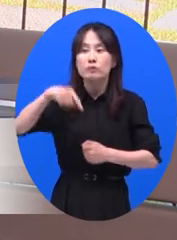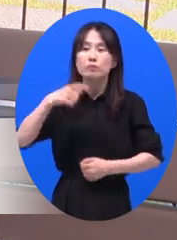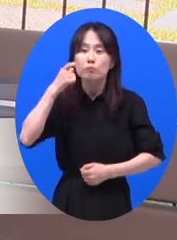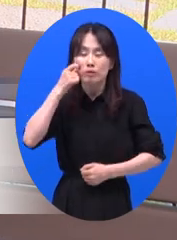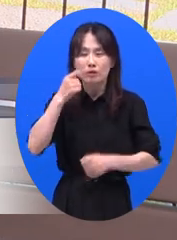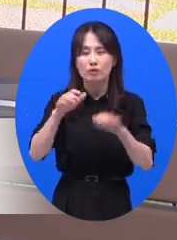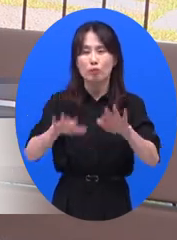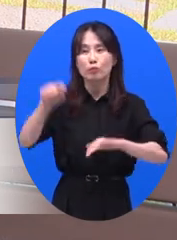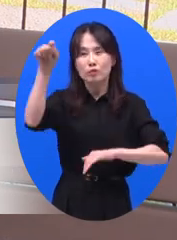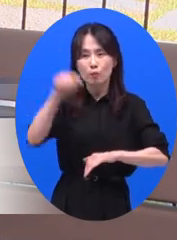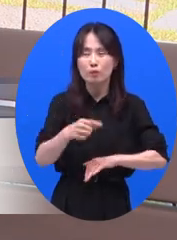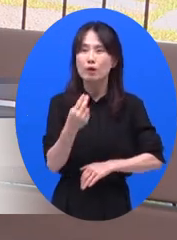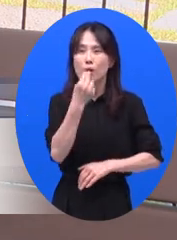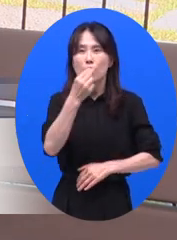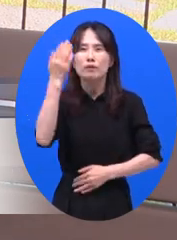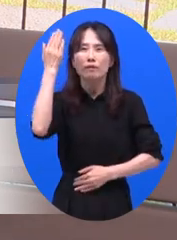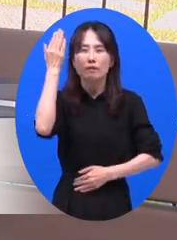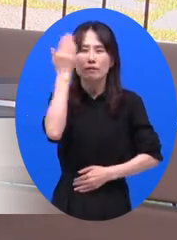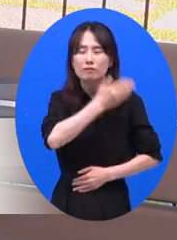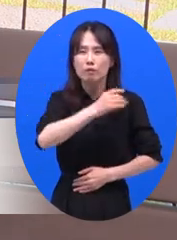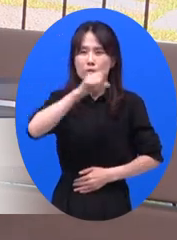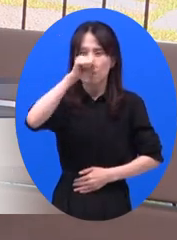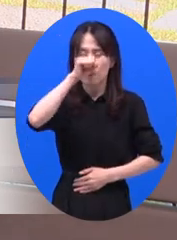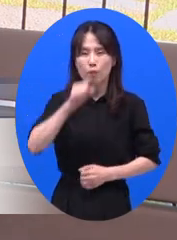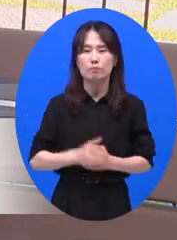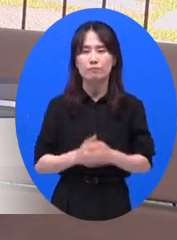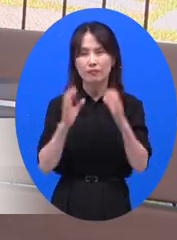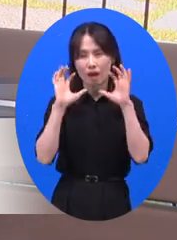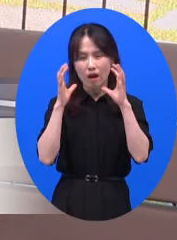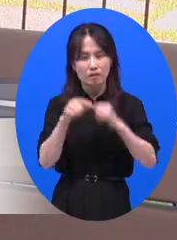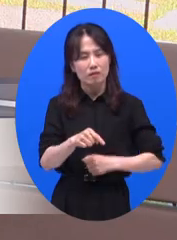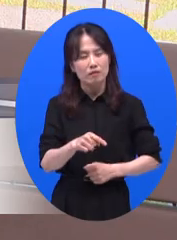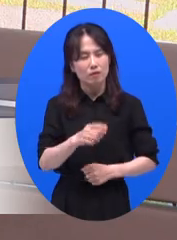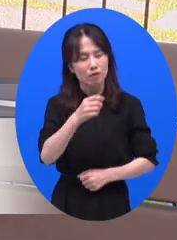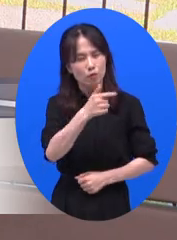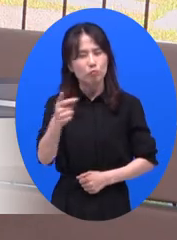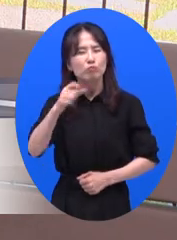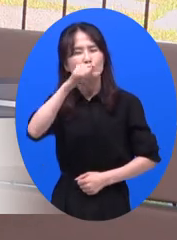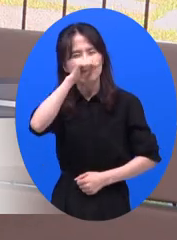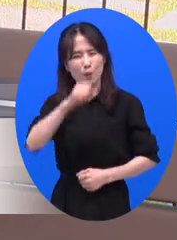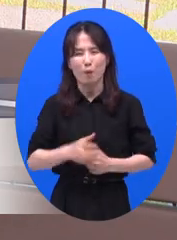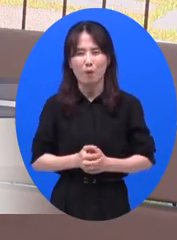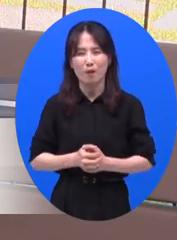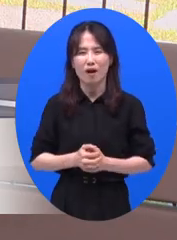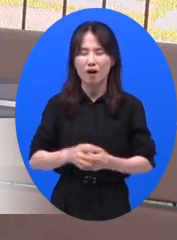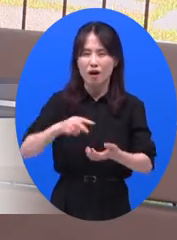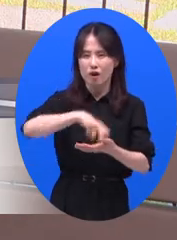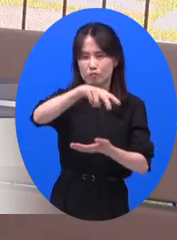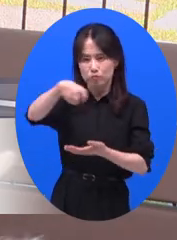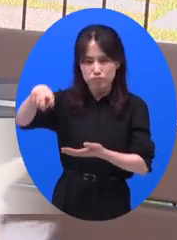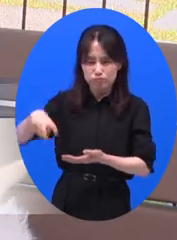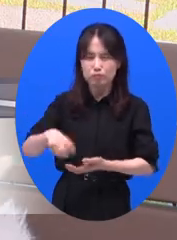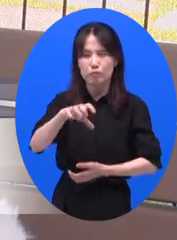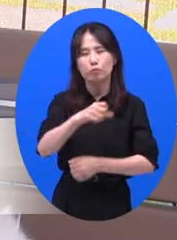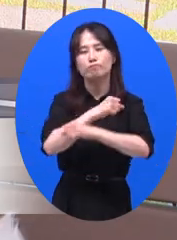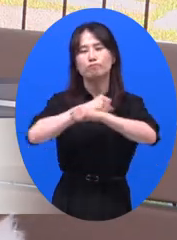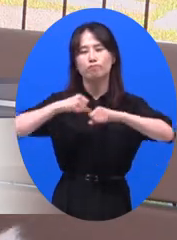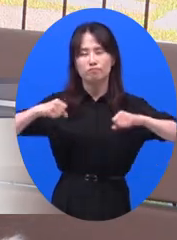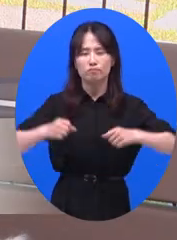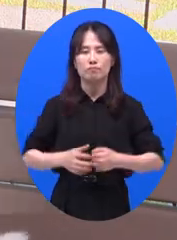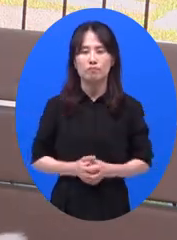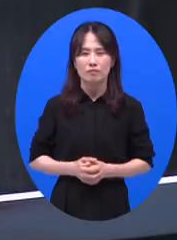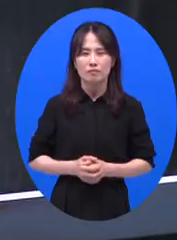썼거든요 오늘 오니까 공기도 너무 좋고 애들 한테도 너무 좋은가 공기가 좋고 떼어 놓을 수 있는 공간도 너무